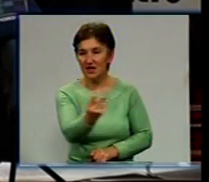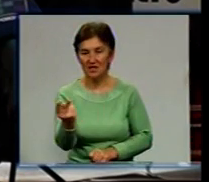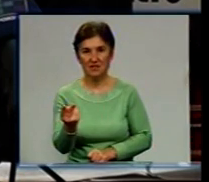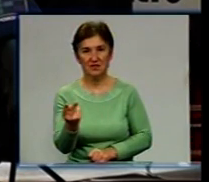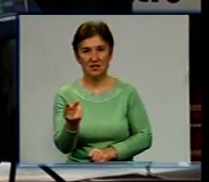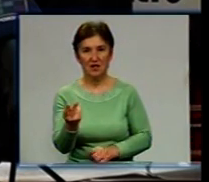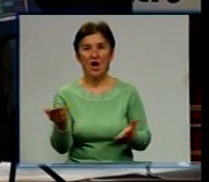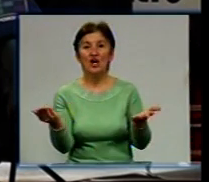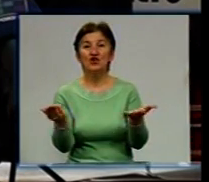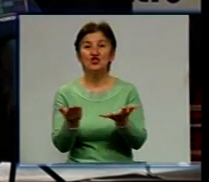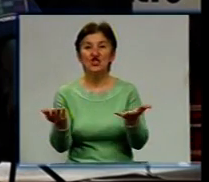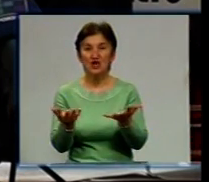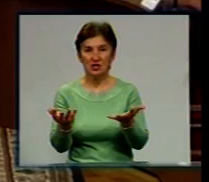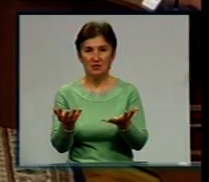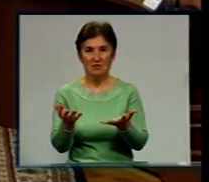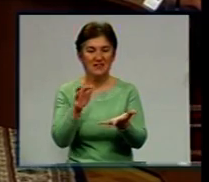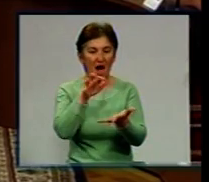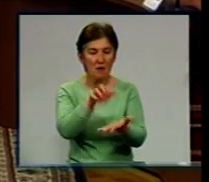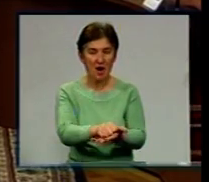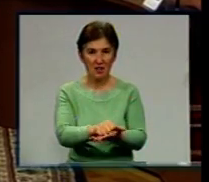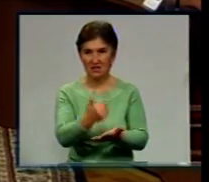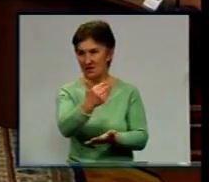Чим зайвались ваші керівники підприємств?